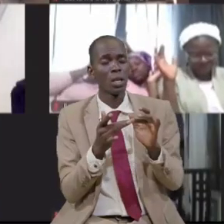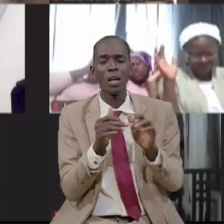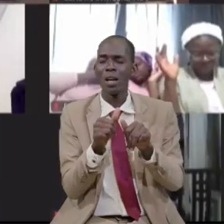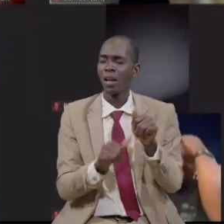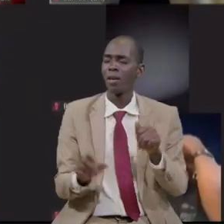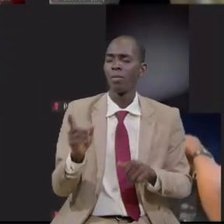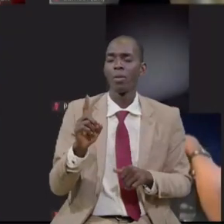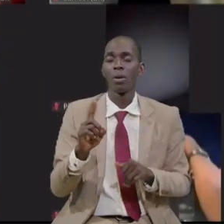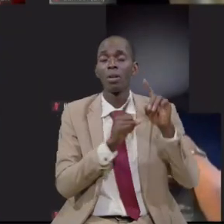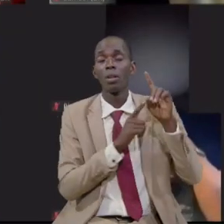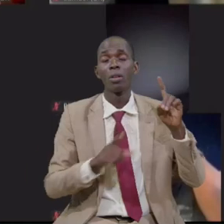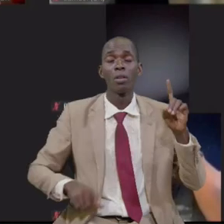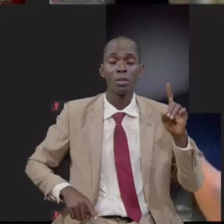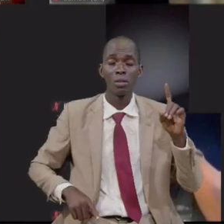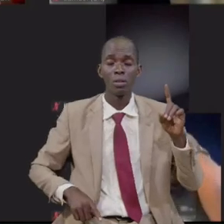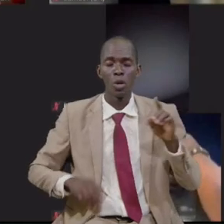Seigneur,